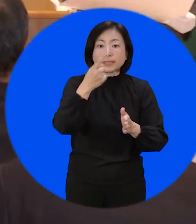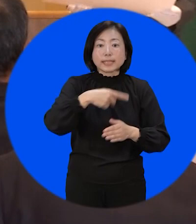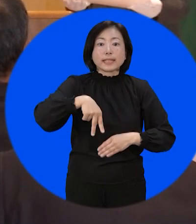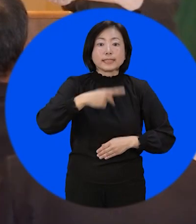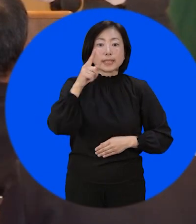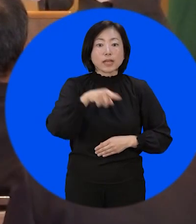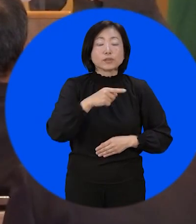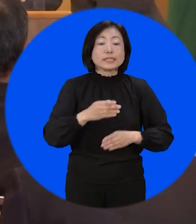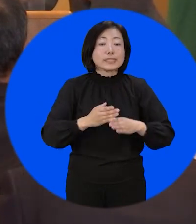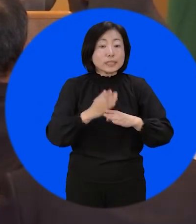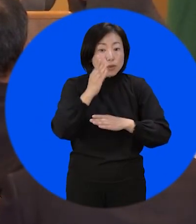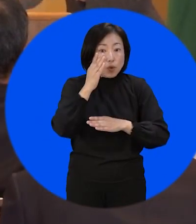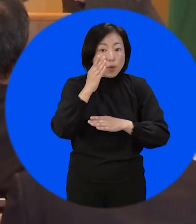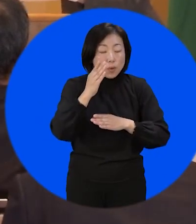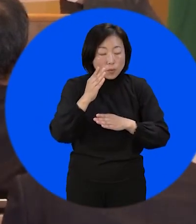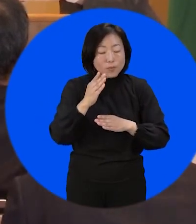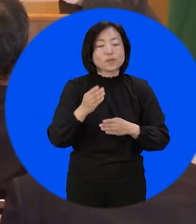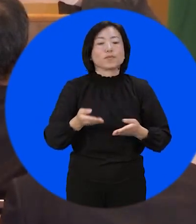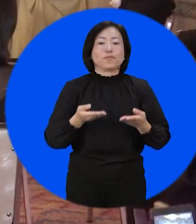受賞されています。